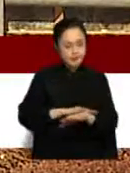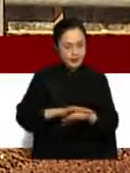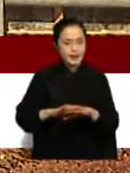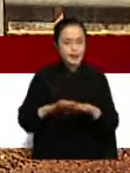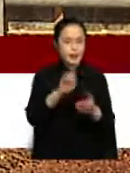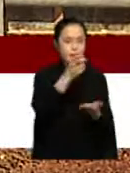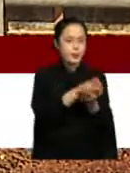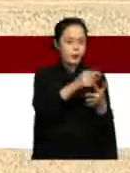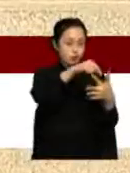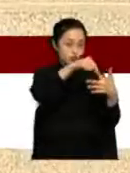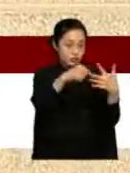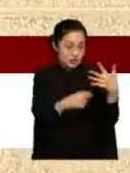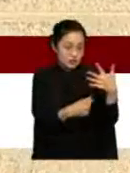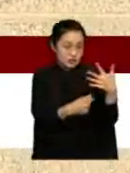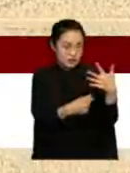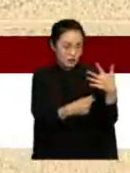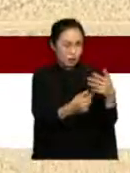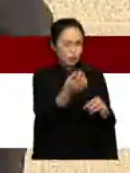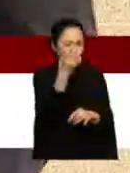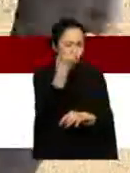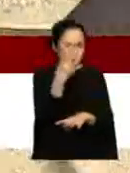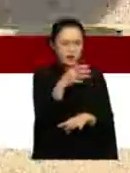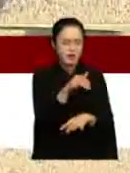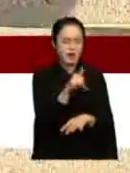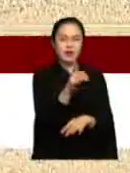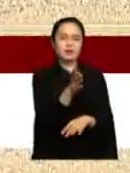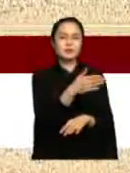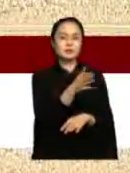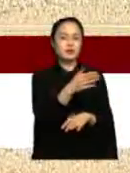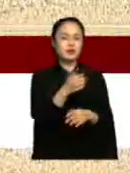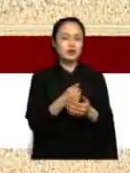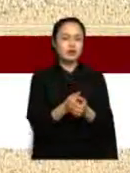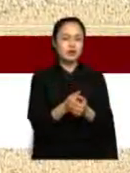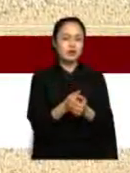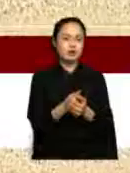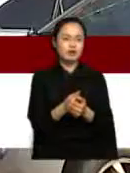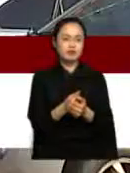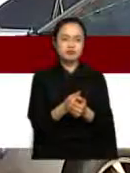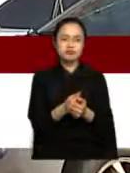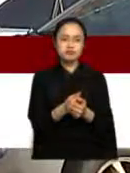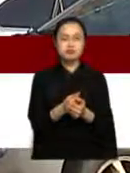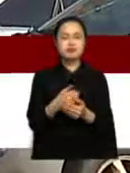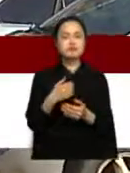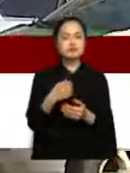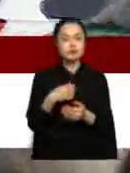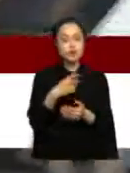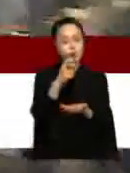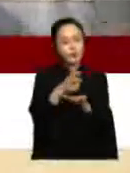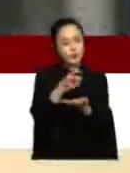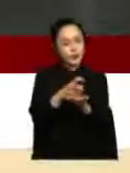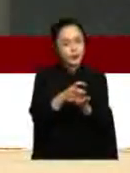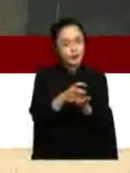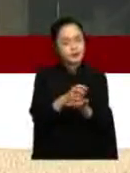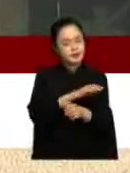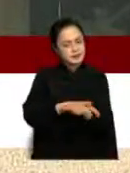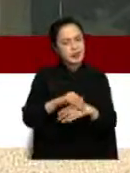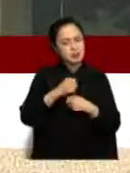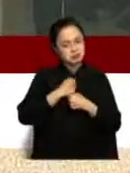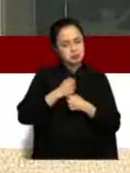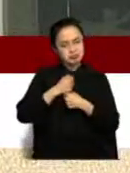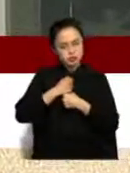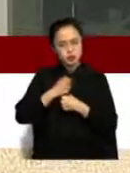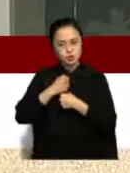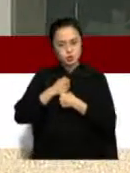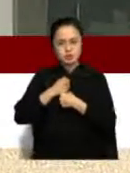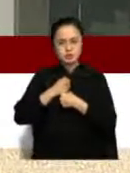것들이 없는 건가요? 저는 본 적이 없어요. 법에 의해서 하는 거니까요. 산업안전보건 법에 의해서 움직이는